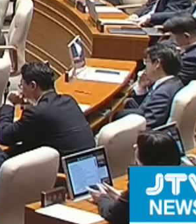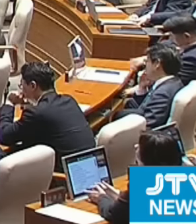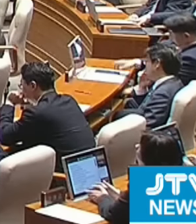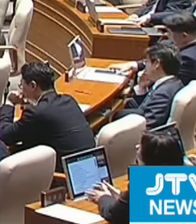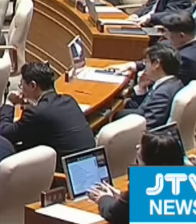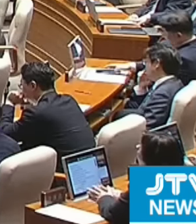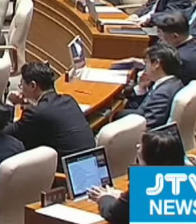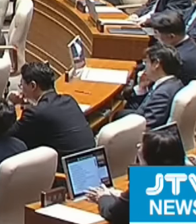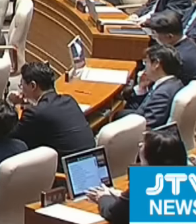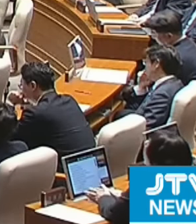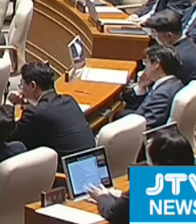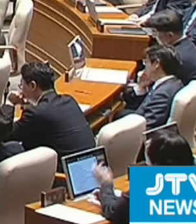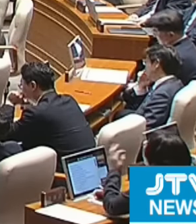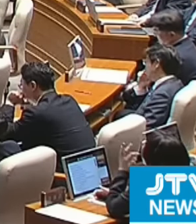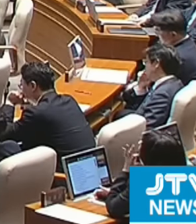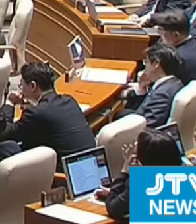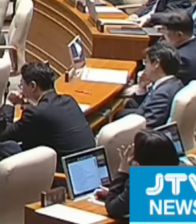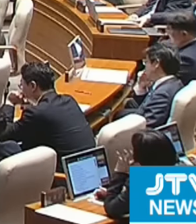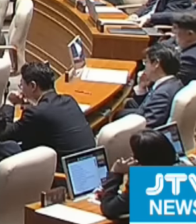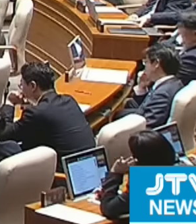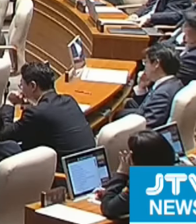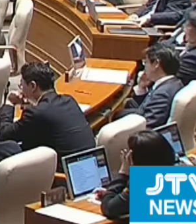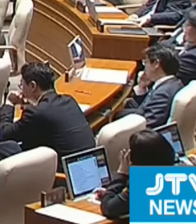이제 정리해 주십시오.